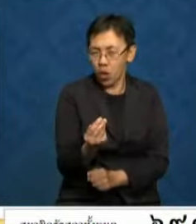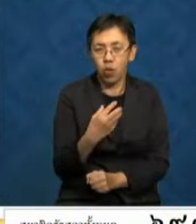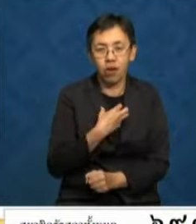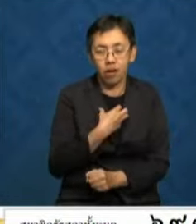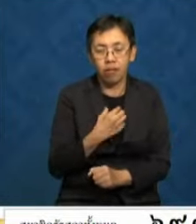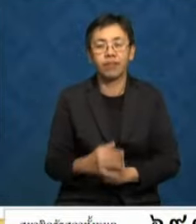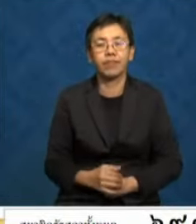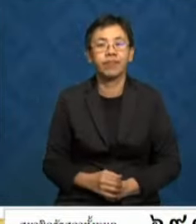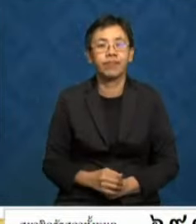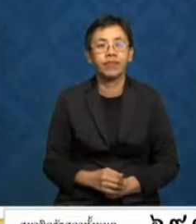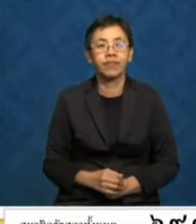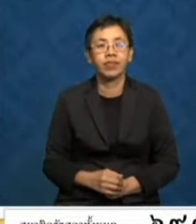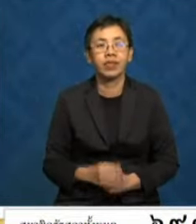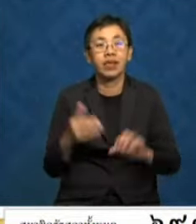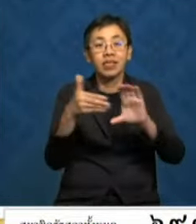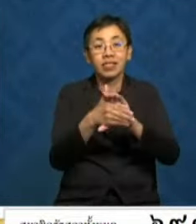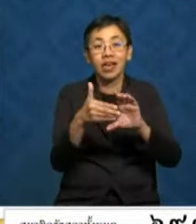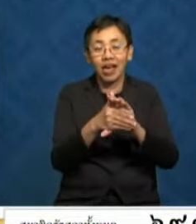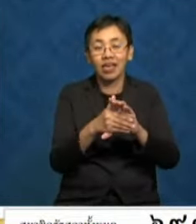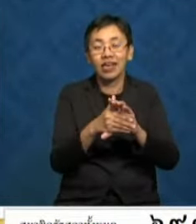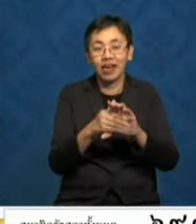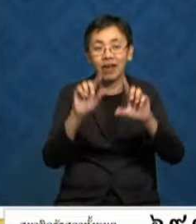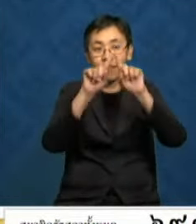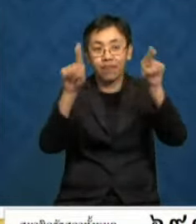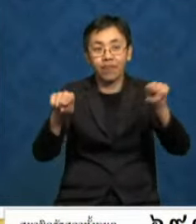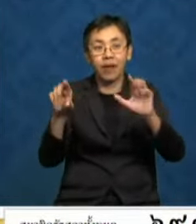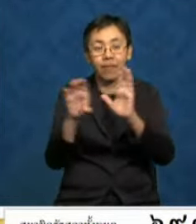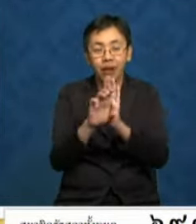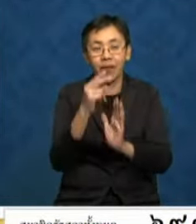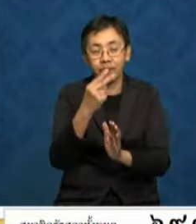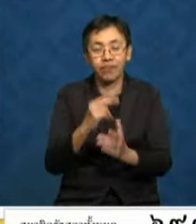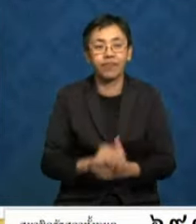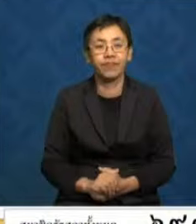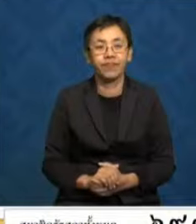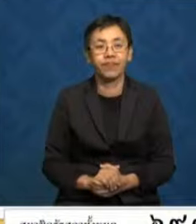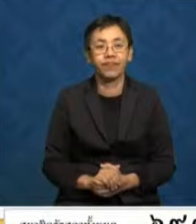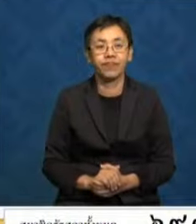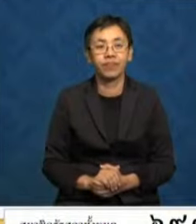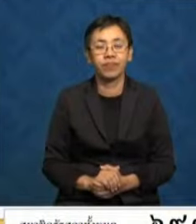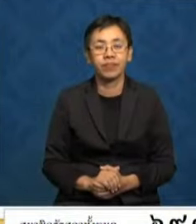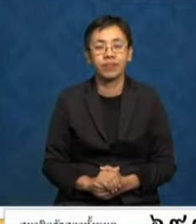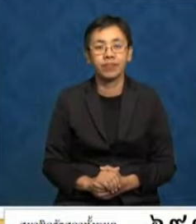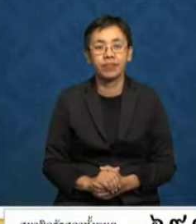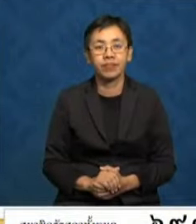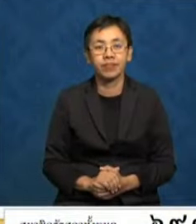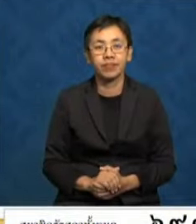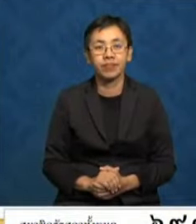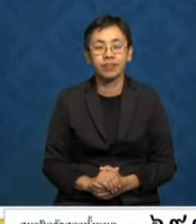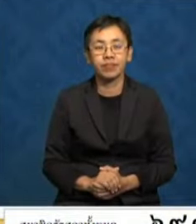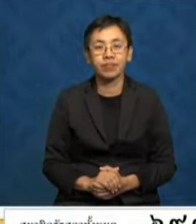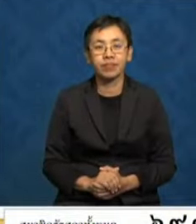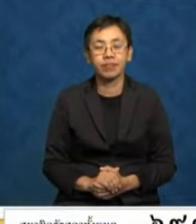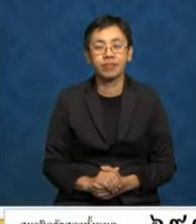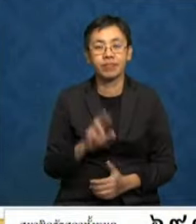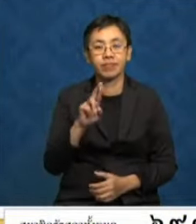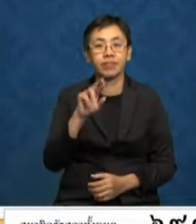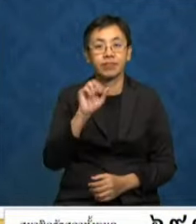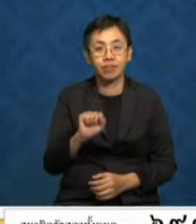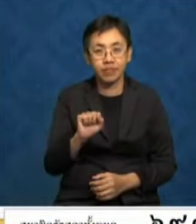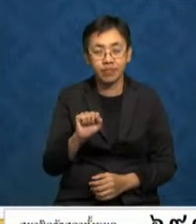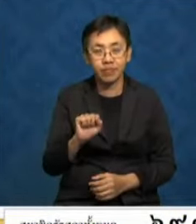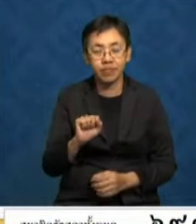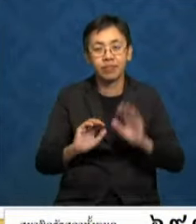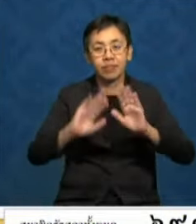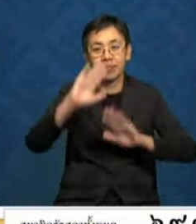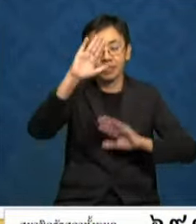ไลด์ต่อไปครับนี่คือที่มาครับจริงๆวันนี้เนี่ยมันเป็นการที่ทางรัฐสภาให้